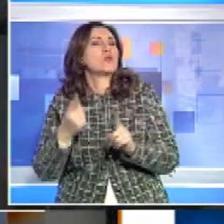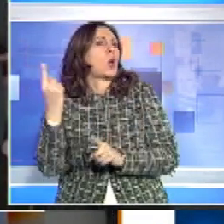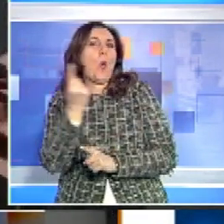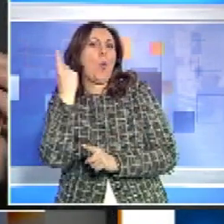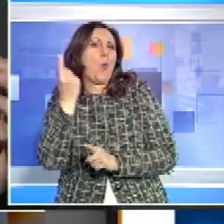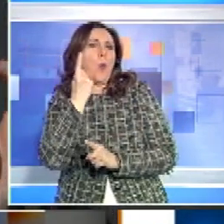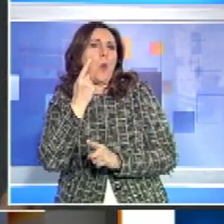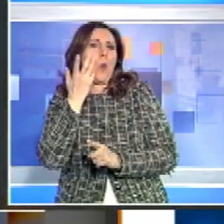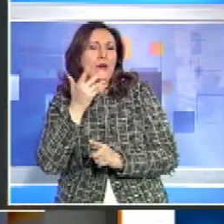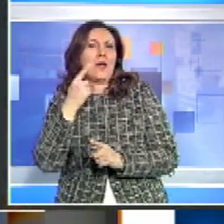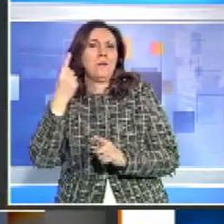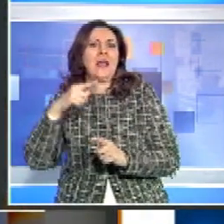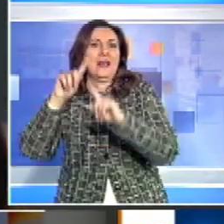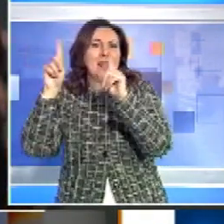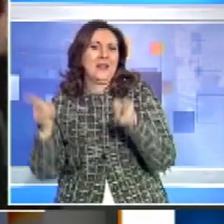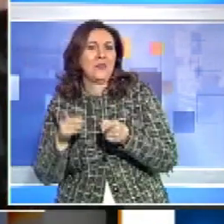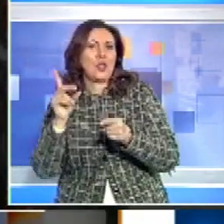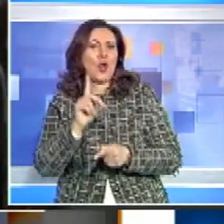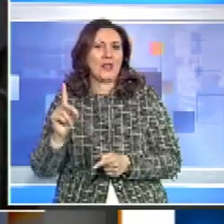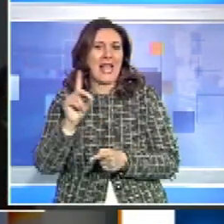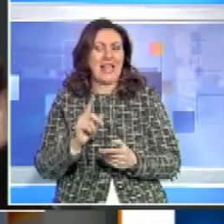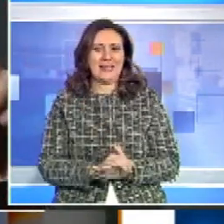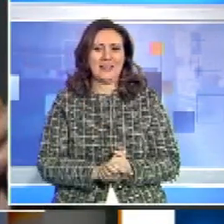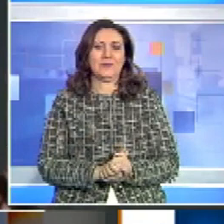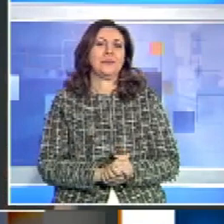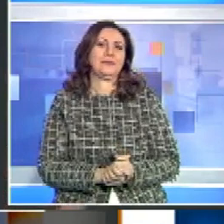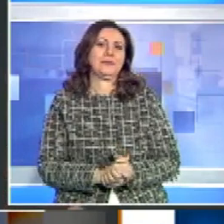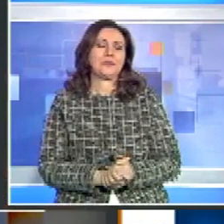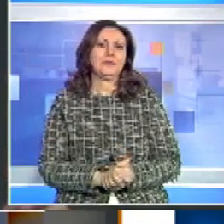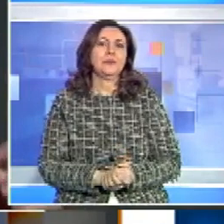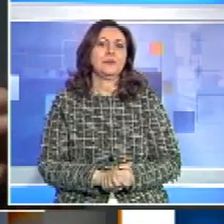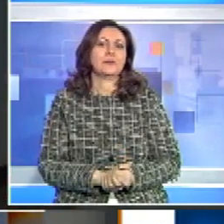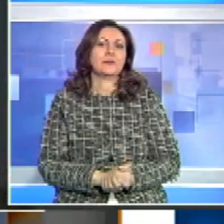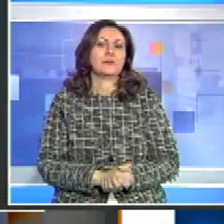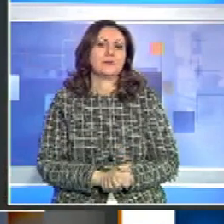De Rosa, parentesi con Deodati, chiusa parentesi.